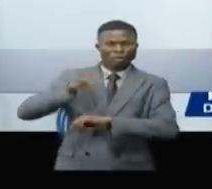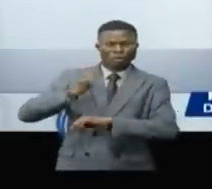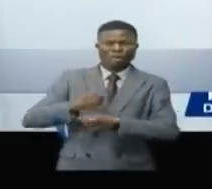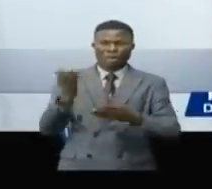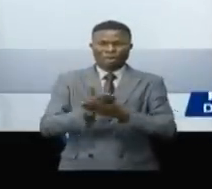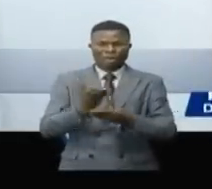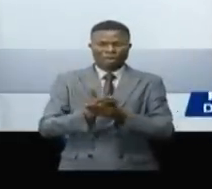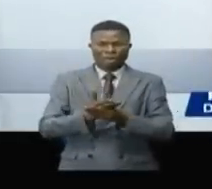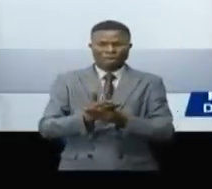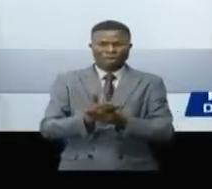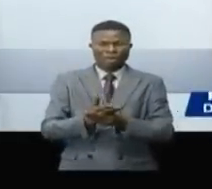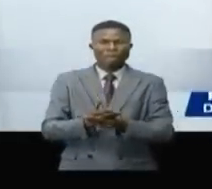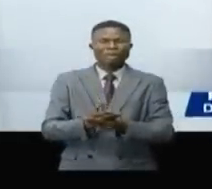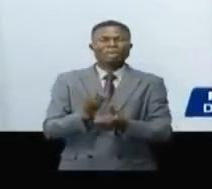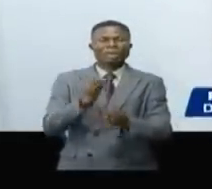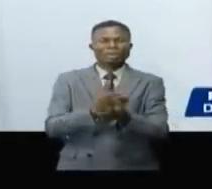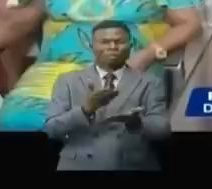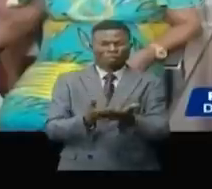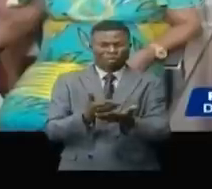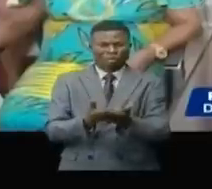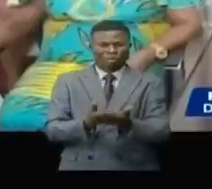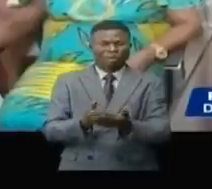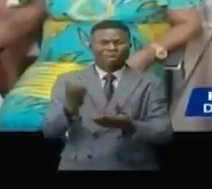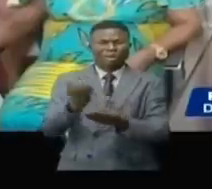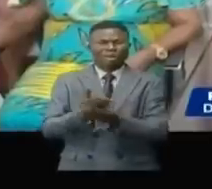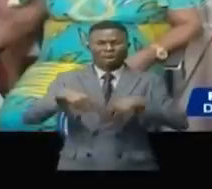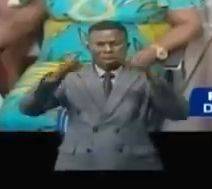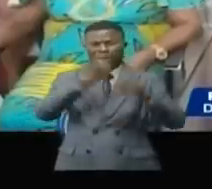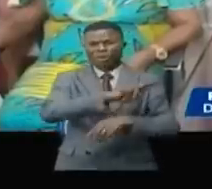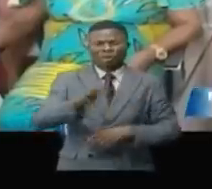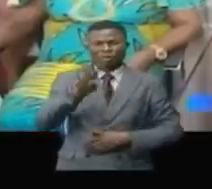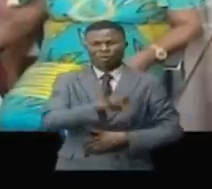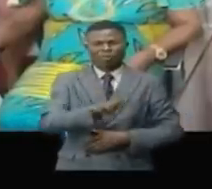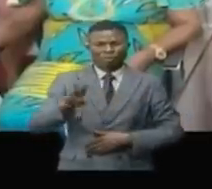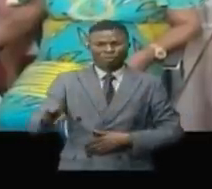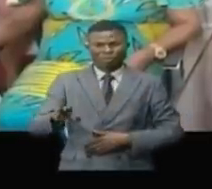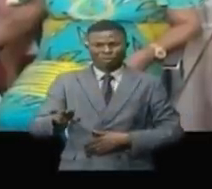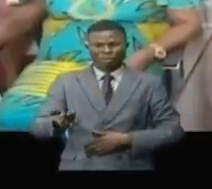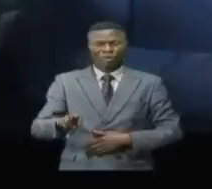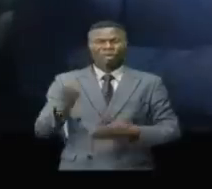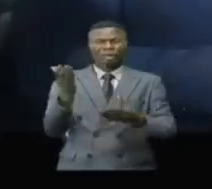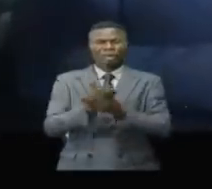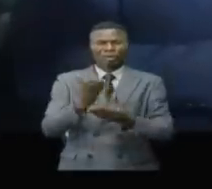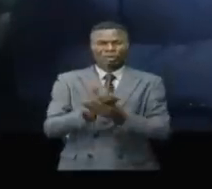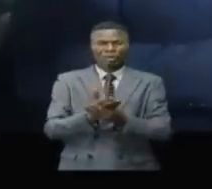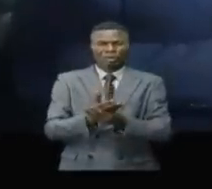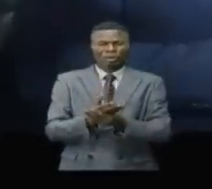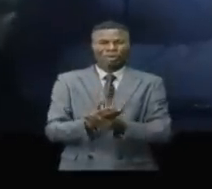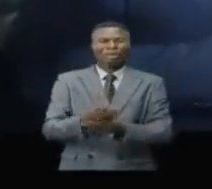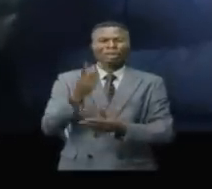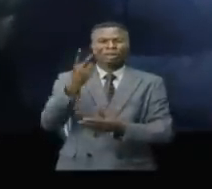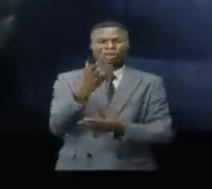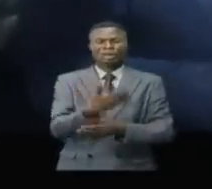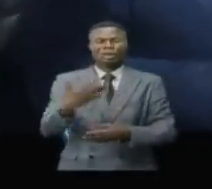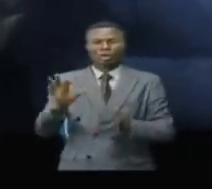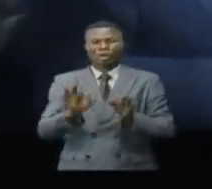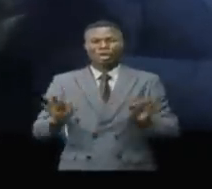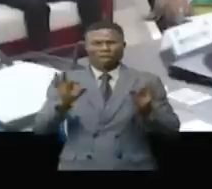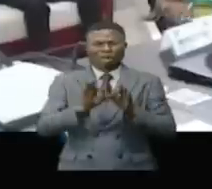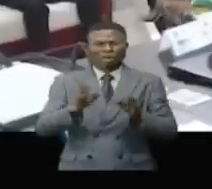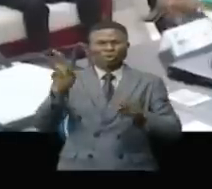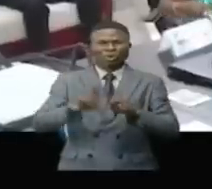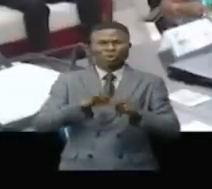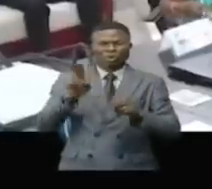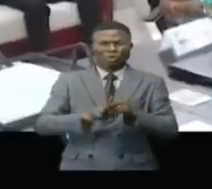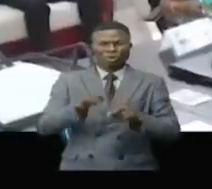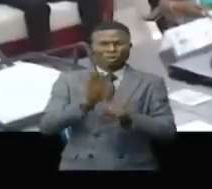documents au dossier qui sont dossiers reçus expédiés de l'année 2020-2021, dossiers traités, diverses correspondances portant sur la précarité des